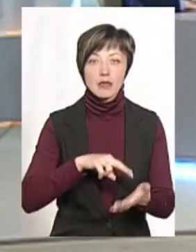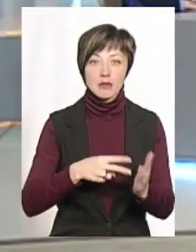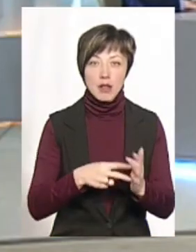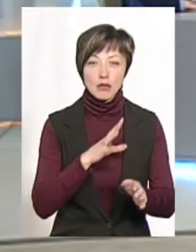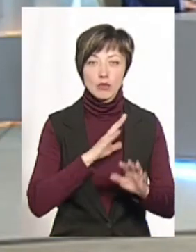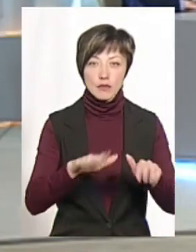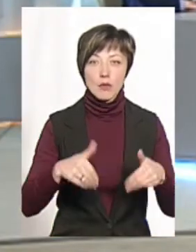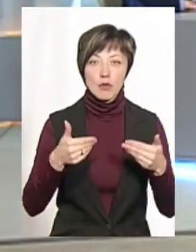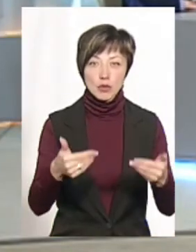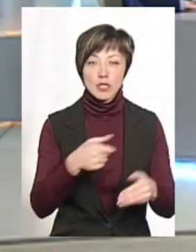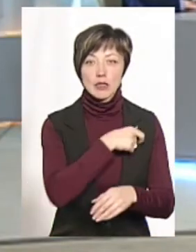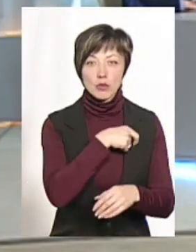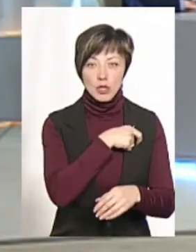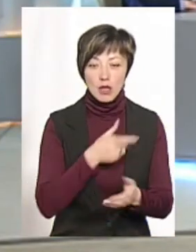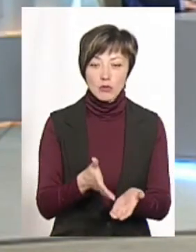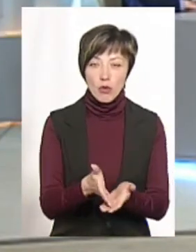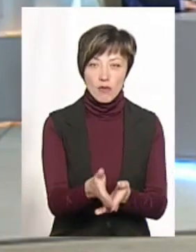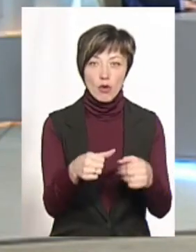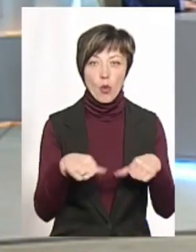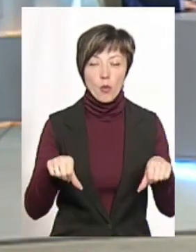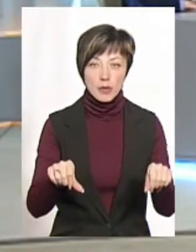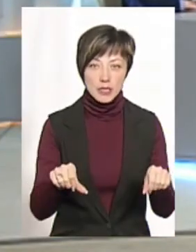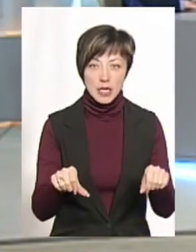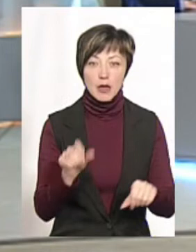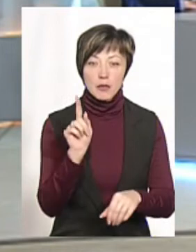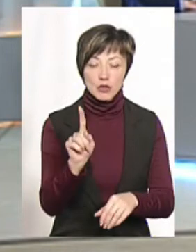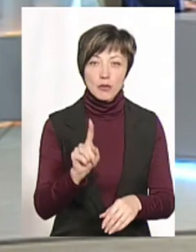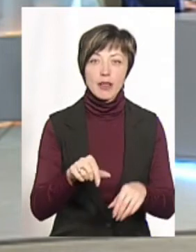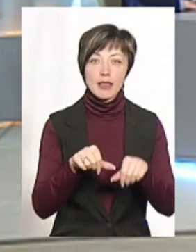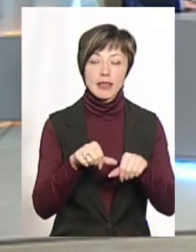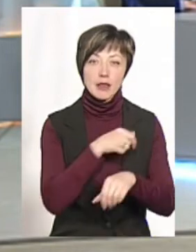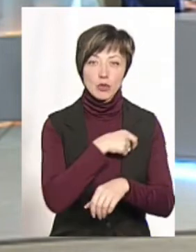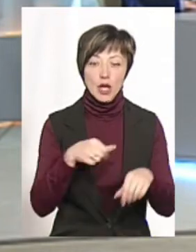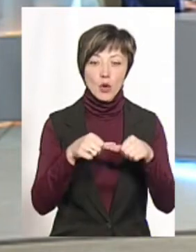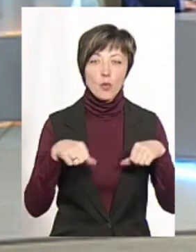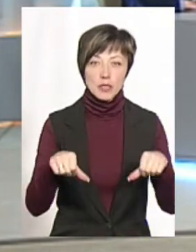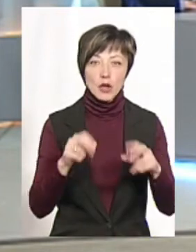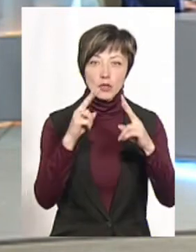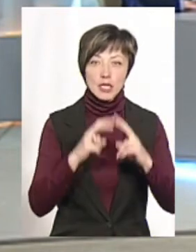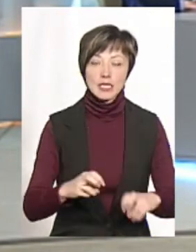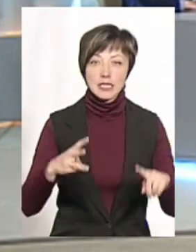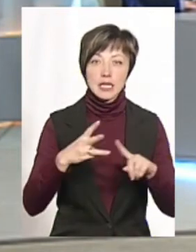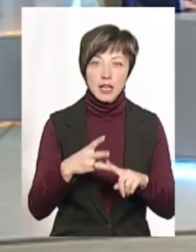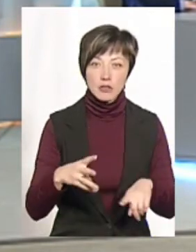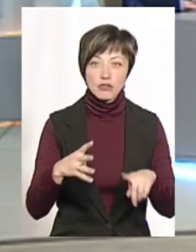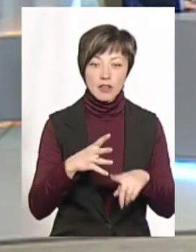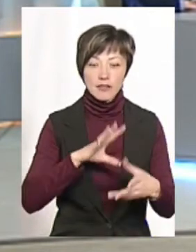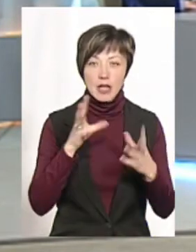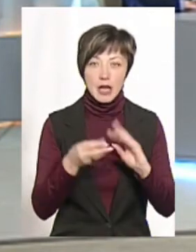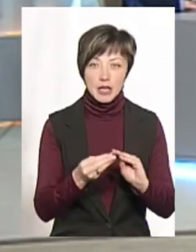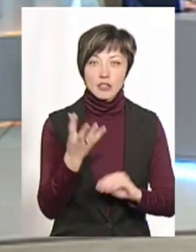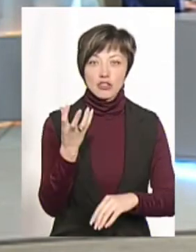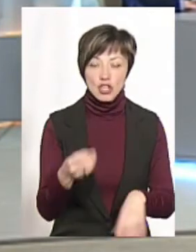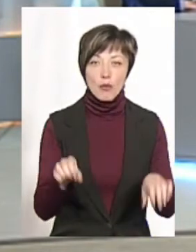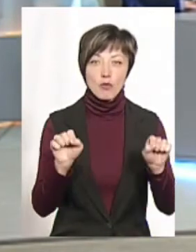був запропонований депутатам профільної комісії, причому депутати профільної комісії розглядали вже втретє чи вчетверте взагалі, і